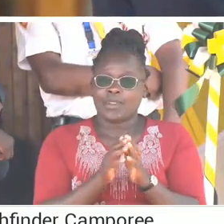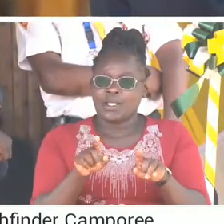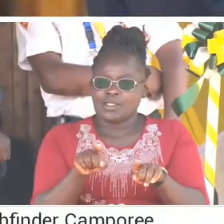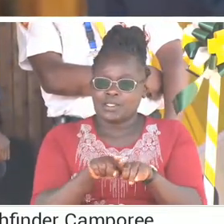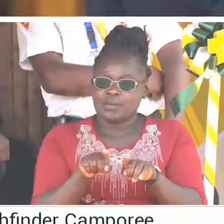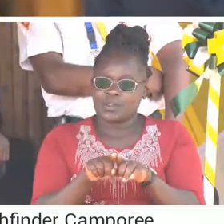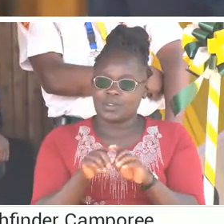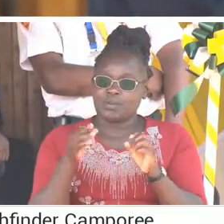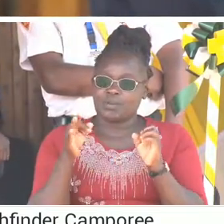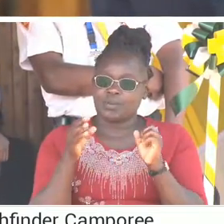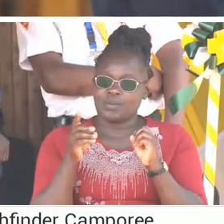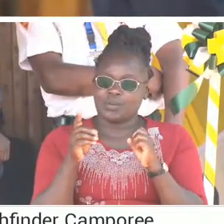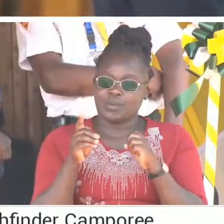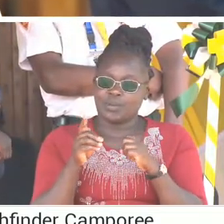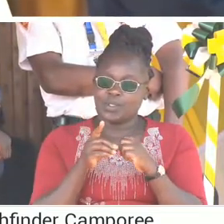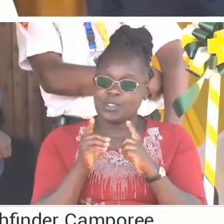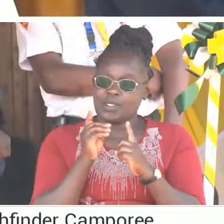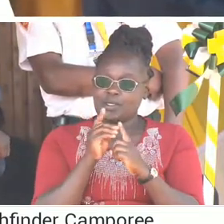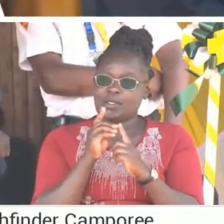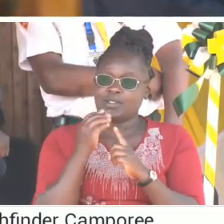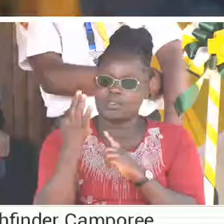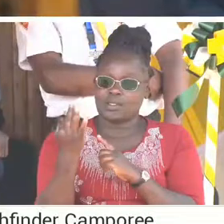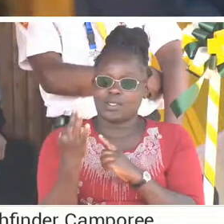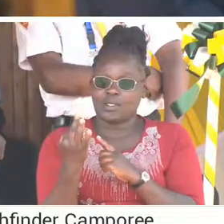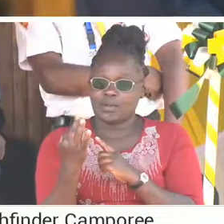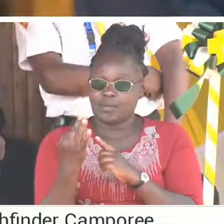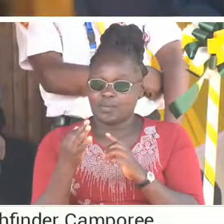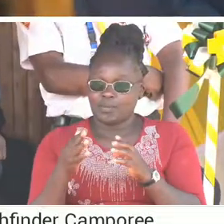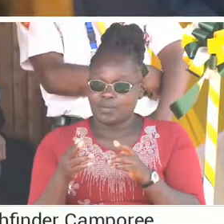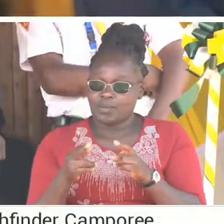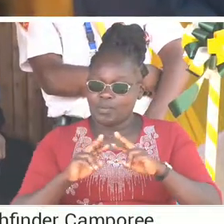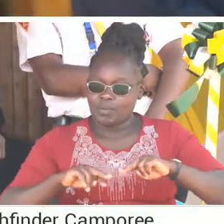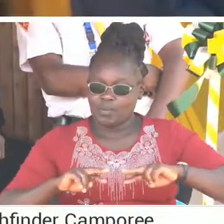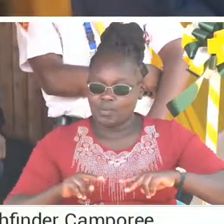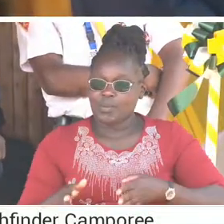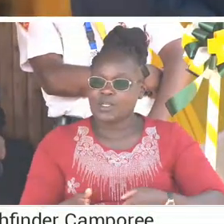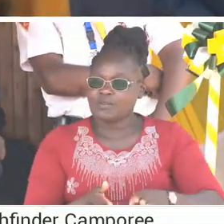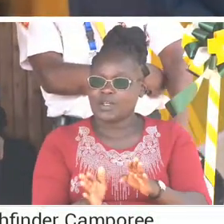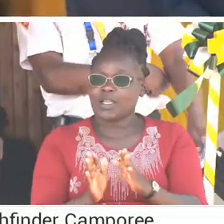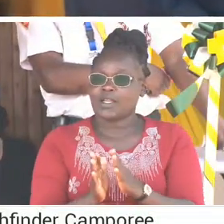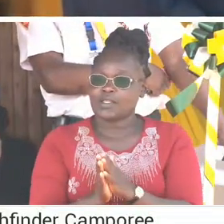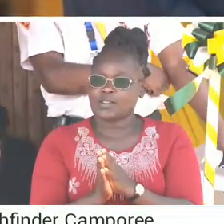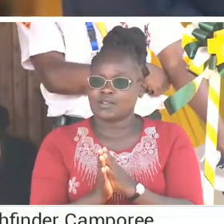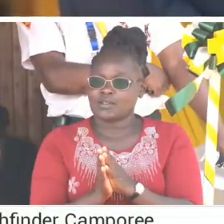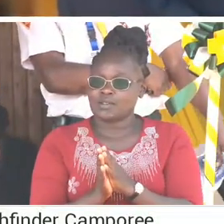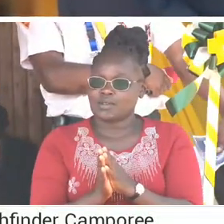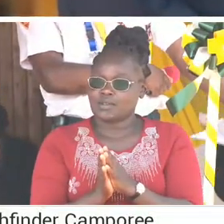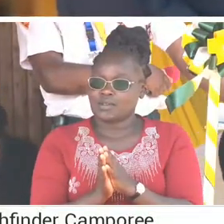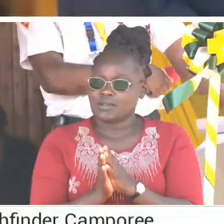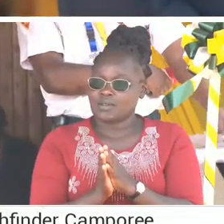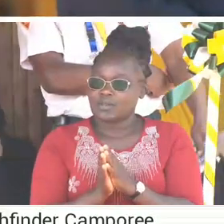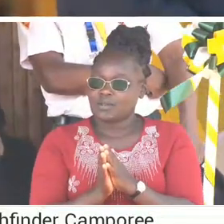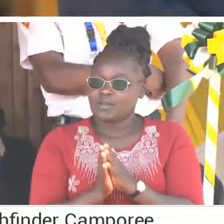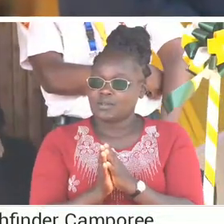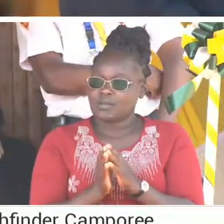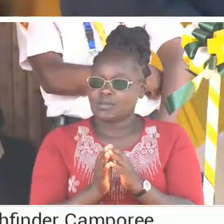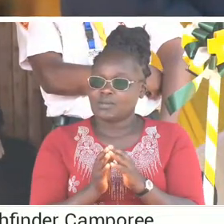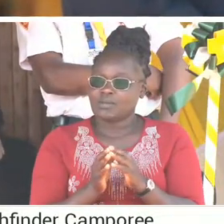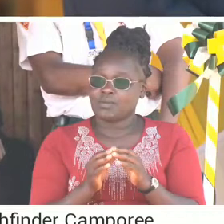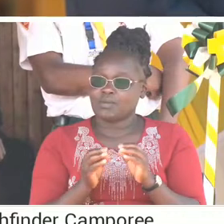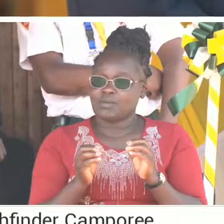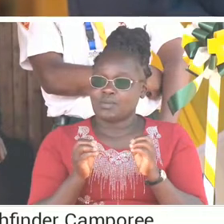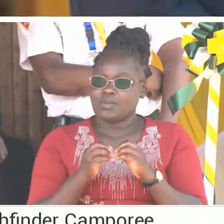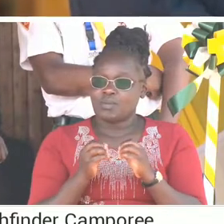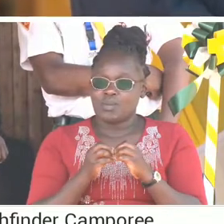kadhalika wavumbuzi waliofanyiwa usajili walipewa bendi ya mkono au ukipenda wristband na pasipoti